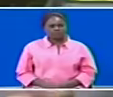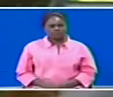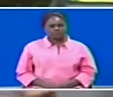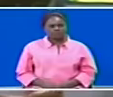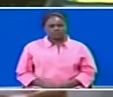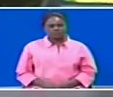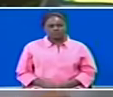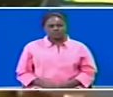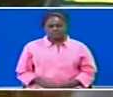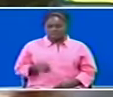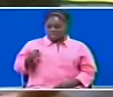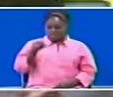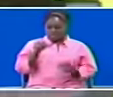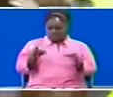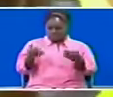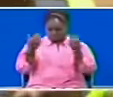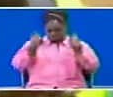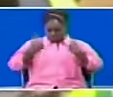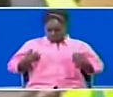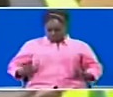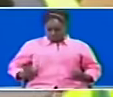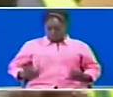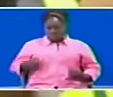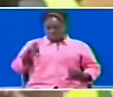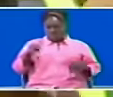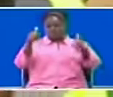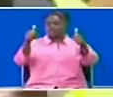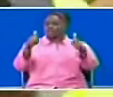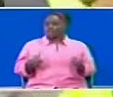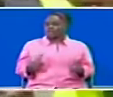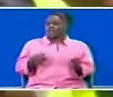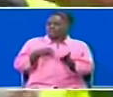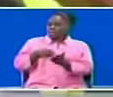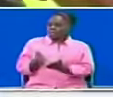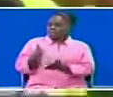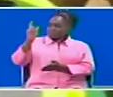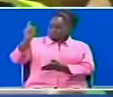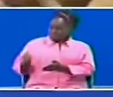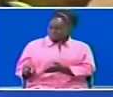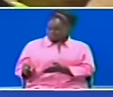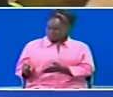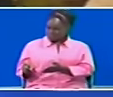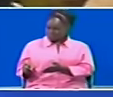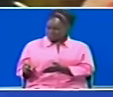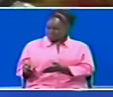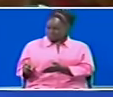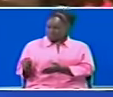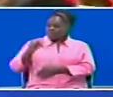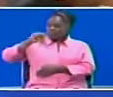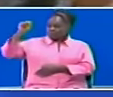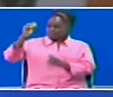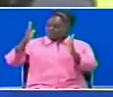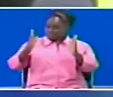Kama unavaa reflector ya politician, wewe ni billboard. Lazima walipe nyinyi, walipe. Yes, wasikie